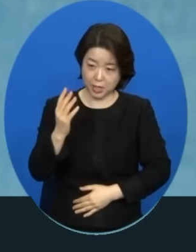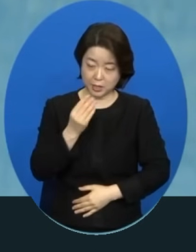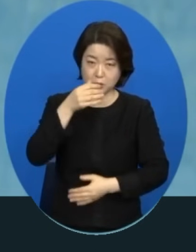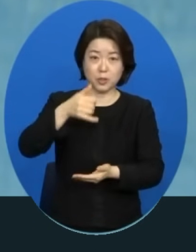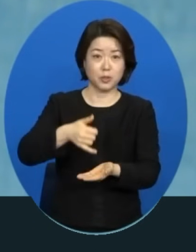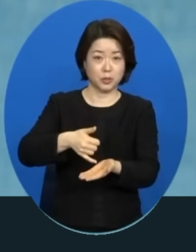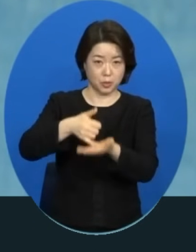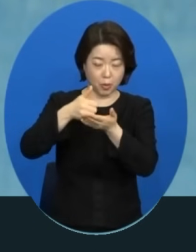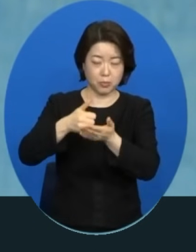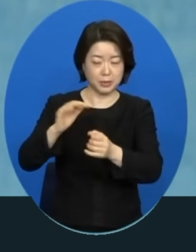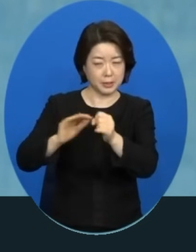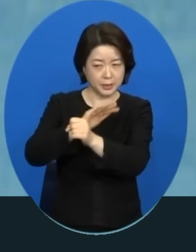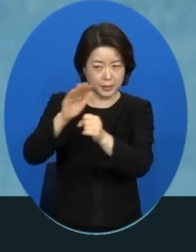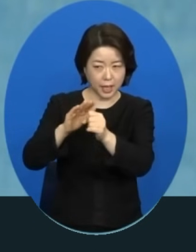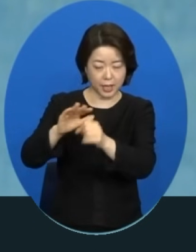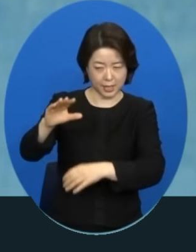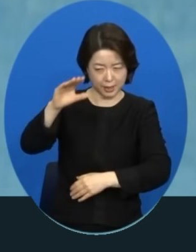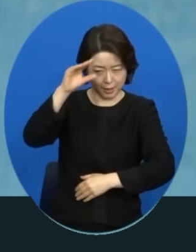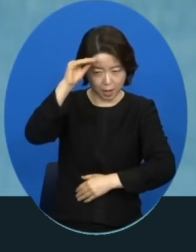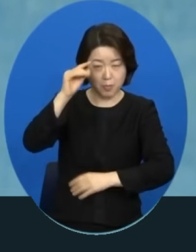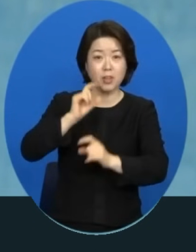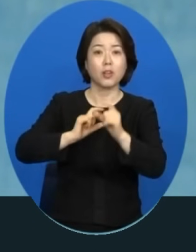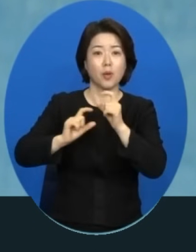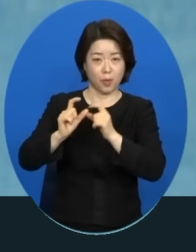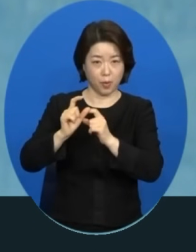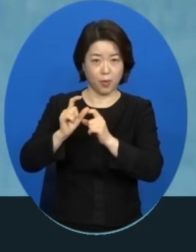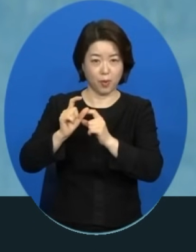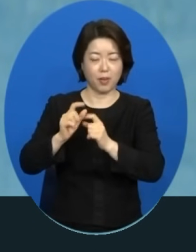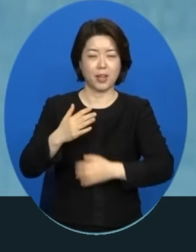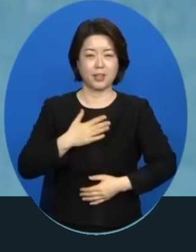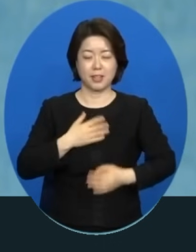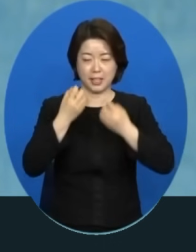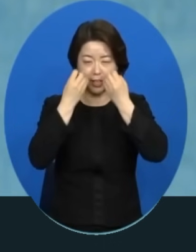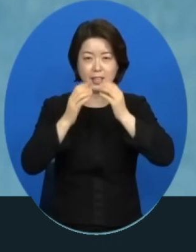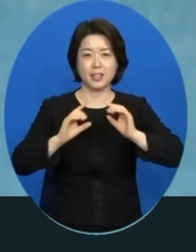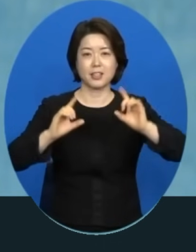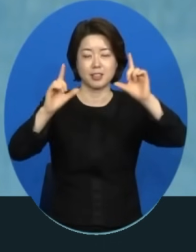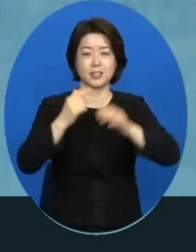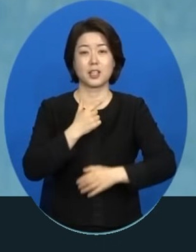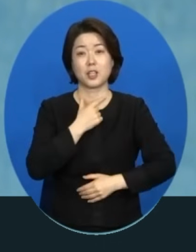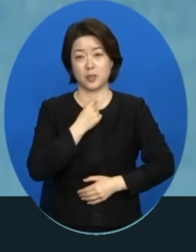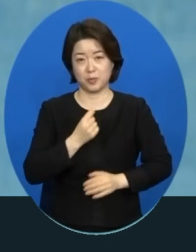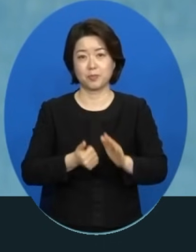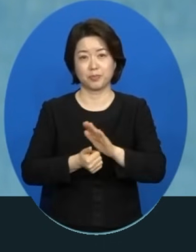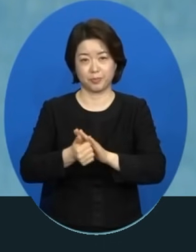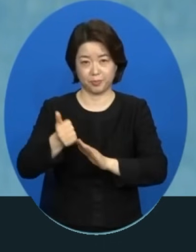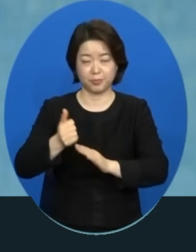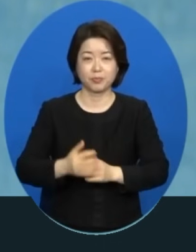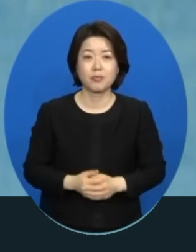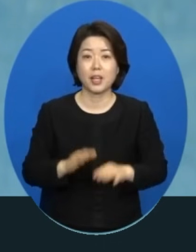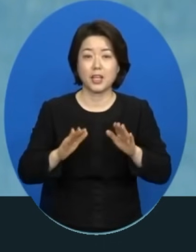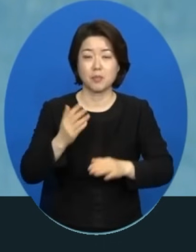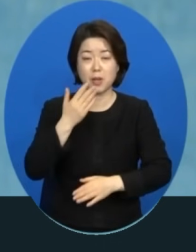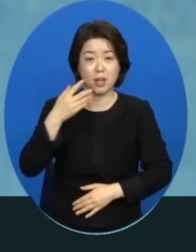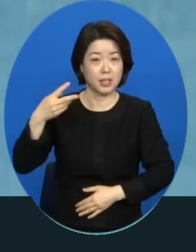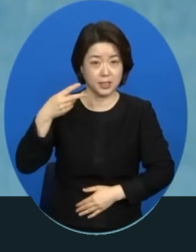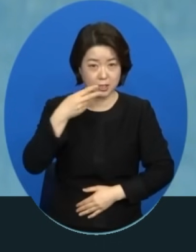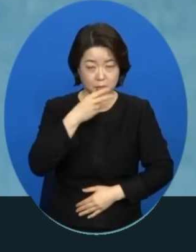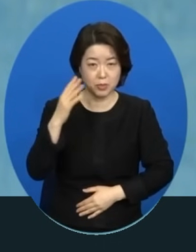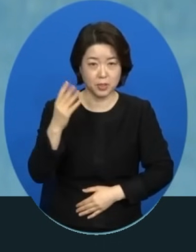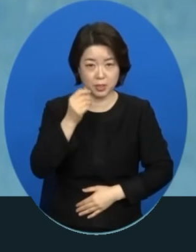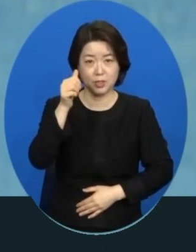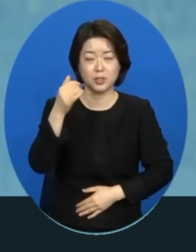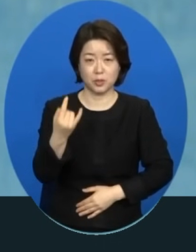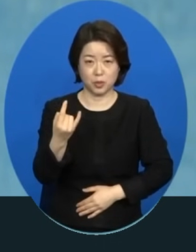사랑을 담는 것이, 더욱 담는 것이 저의 새해 소원입니다. 그래서 이번 금식성회를 하나님께